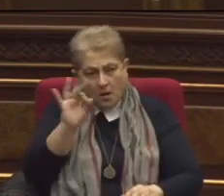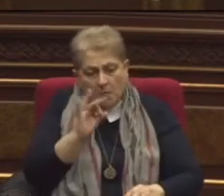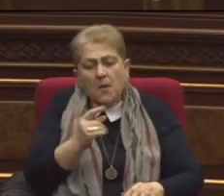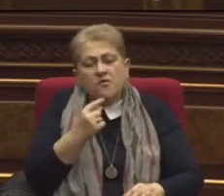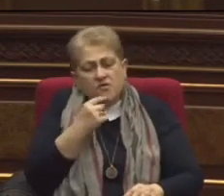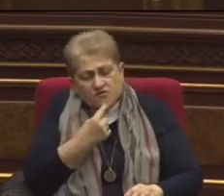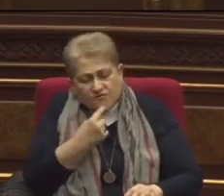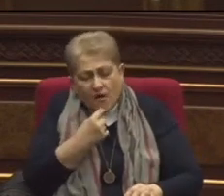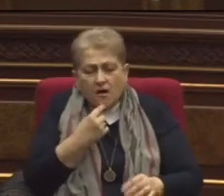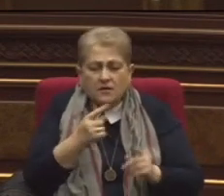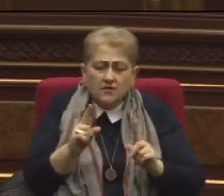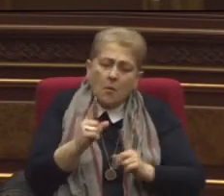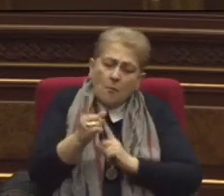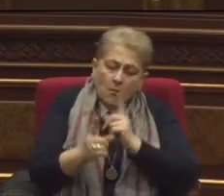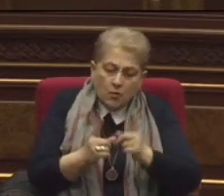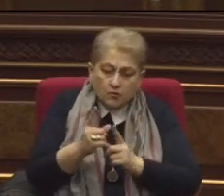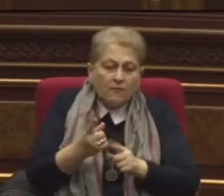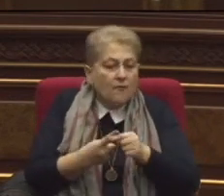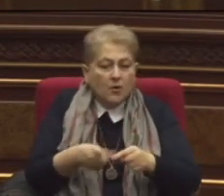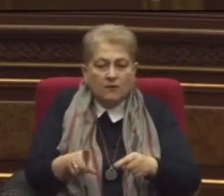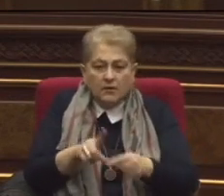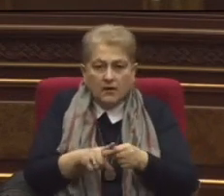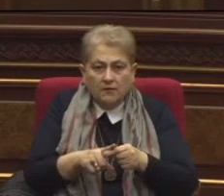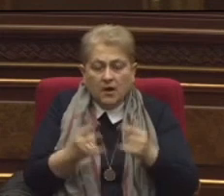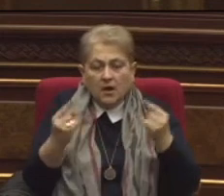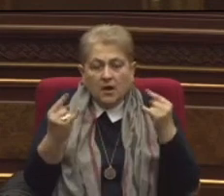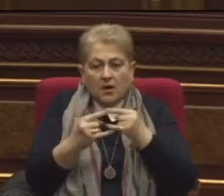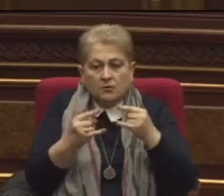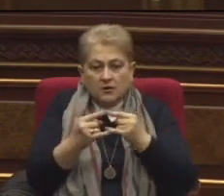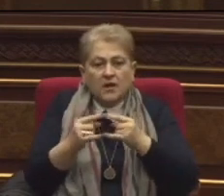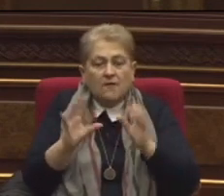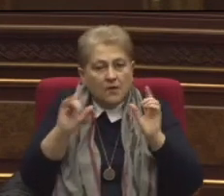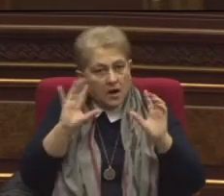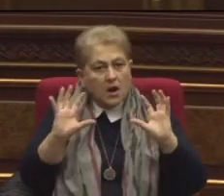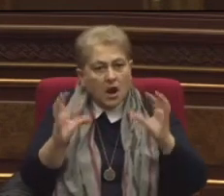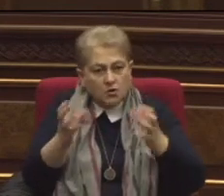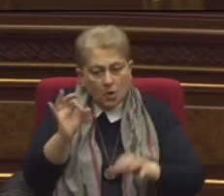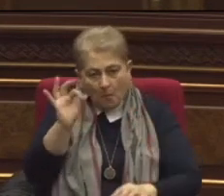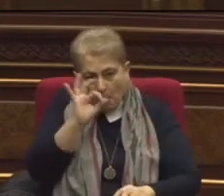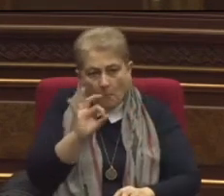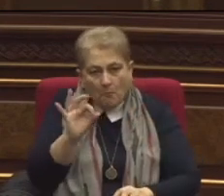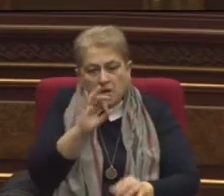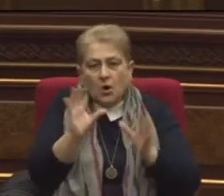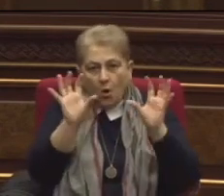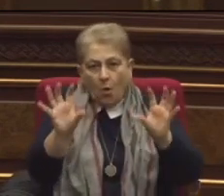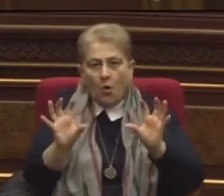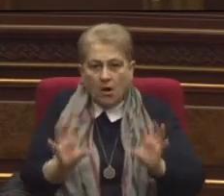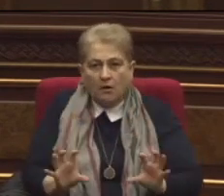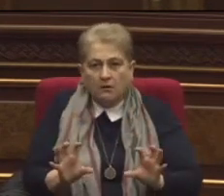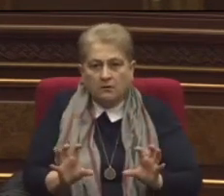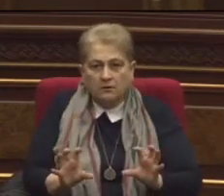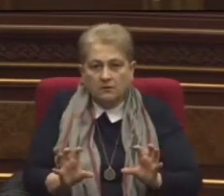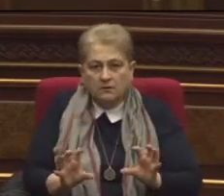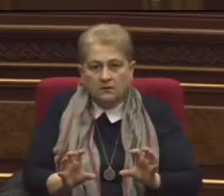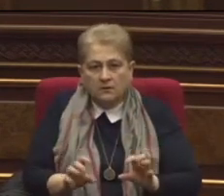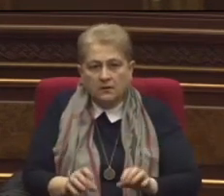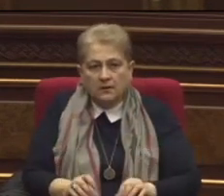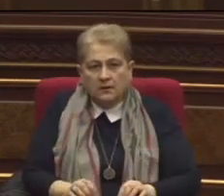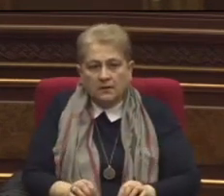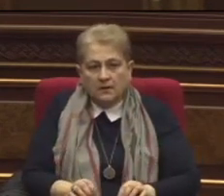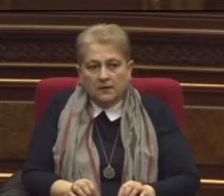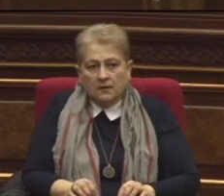բարդ, դժվար փոփոխություններ, որովհետև հեռուստատեսության և ռադիոյի մասին օրենքը